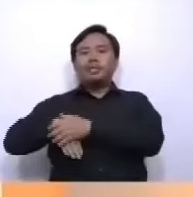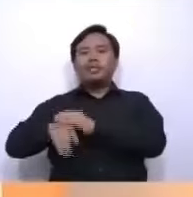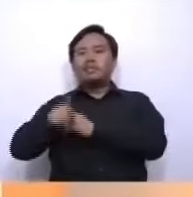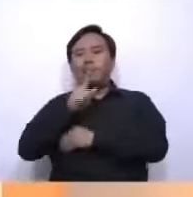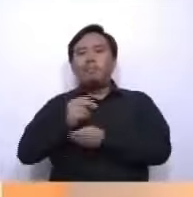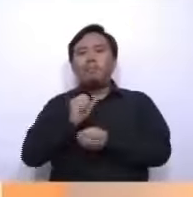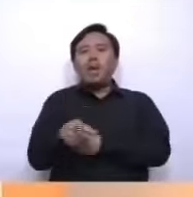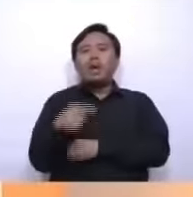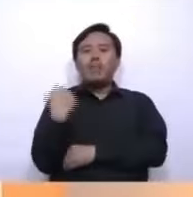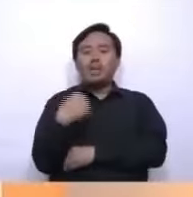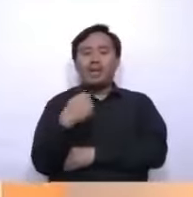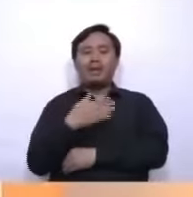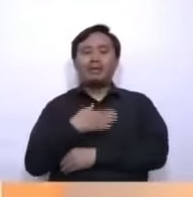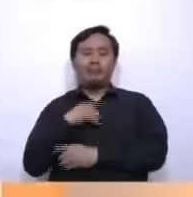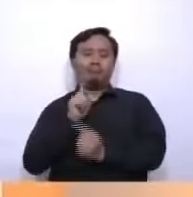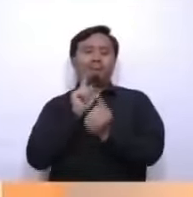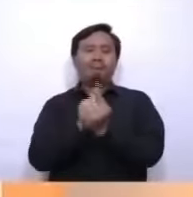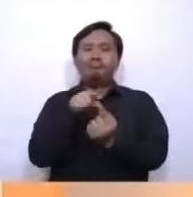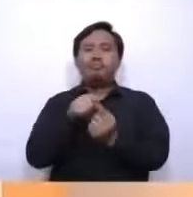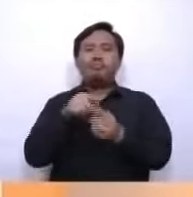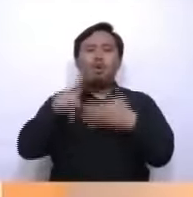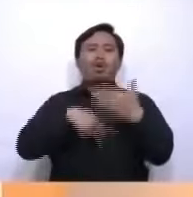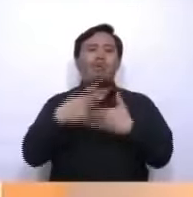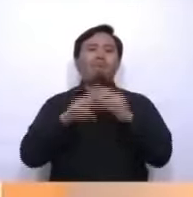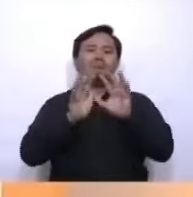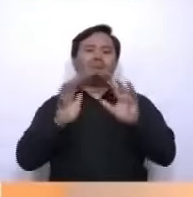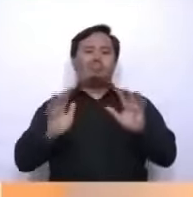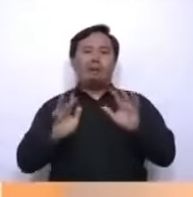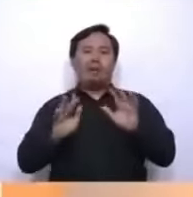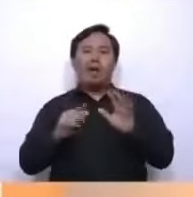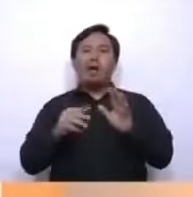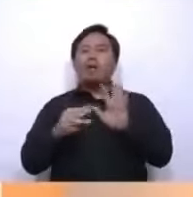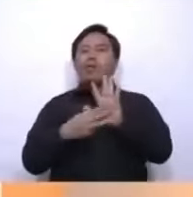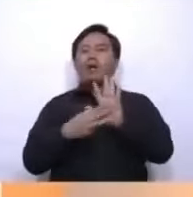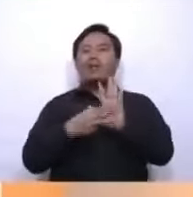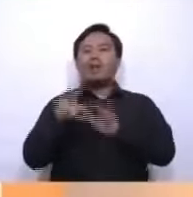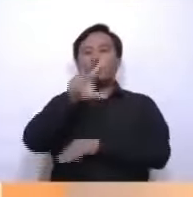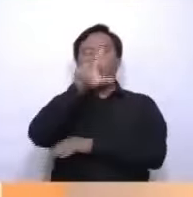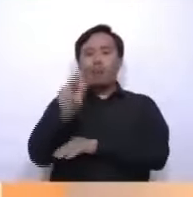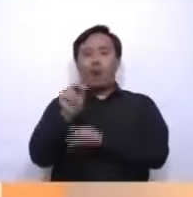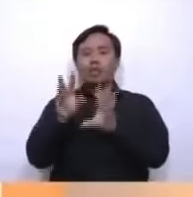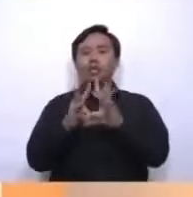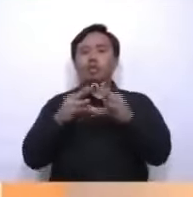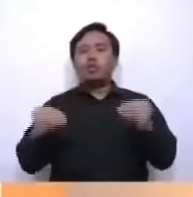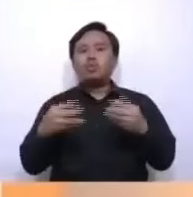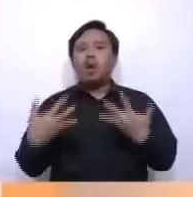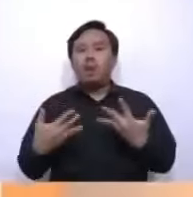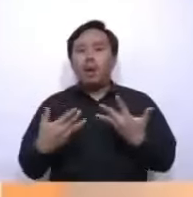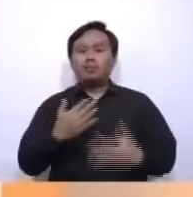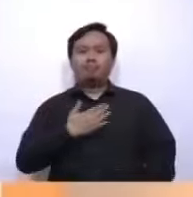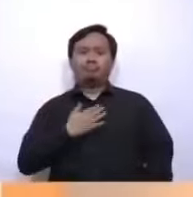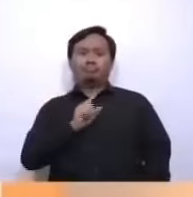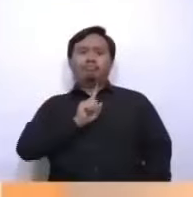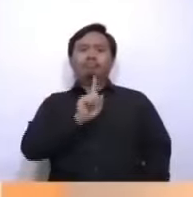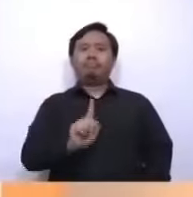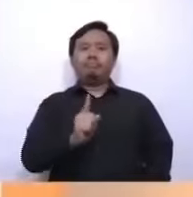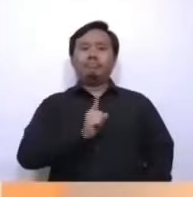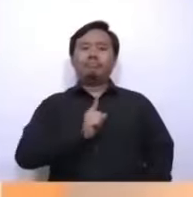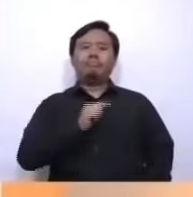ditemui oleh saya dalam setiap hari. Untuk itu, penyelesaian seluruh problem Jawa Barat diselesaikan secara pribadi oleh diri saya tidak